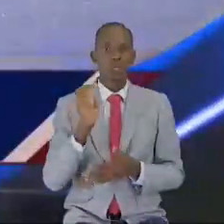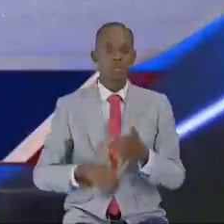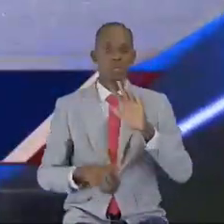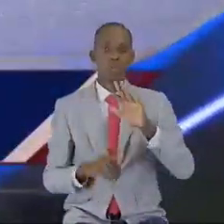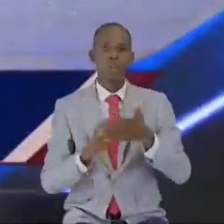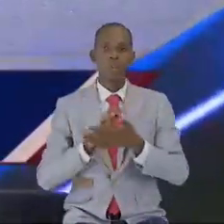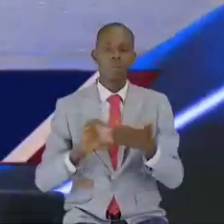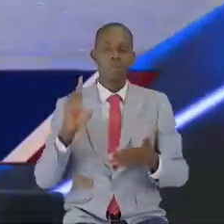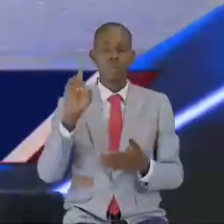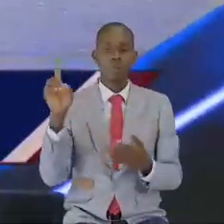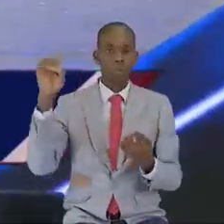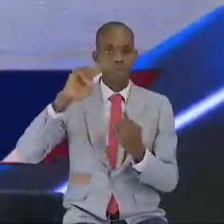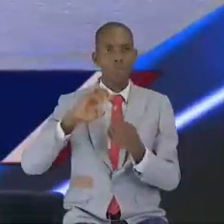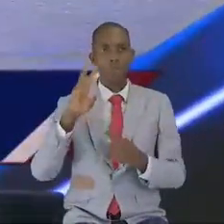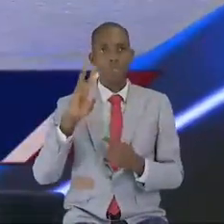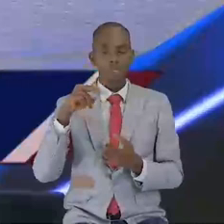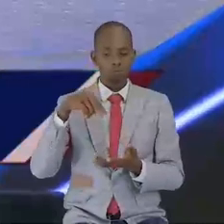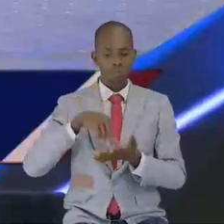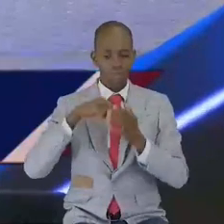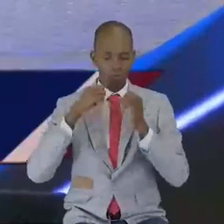Galates chapitre 5, verset 1.